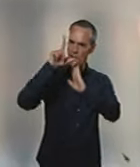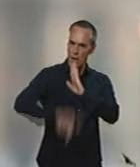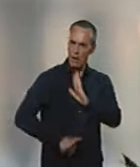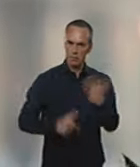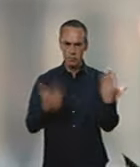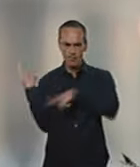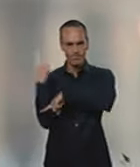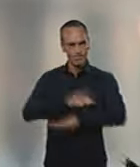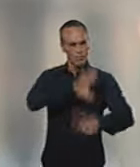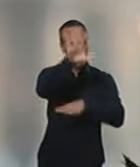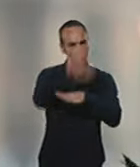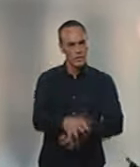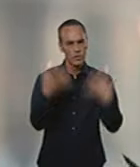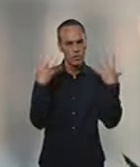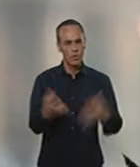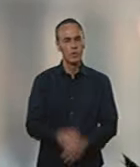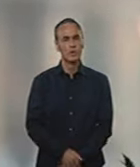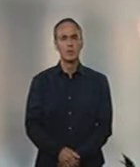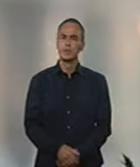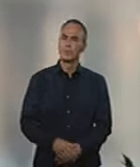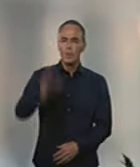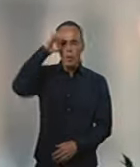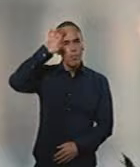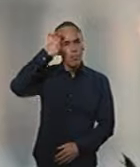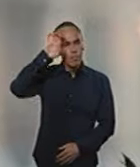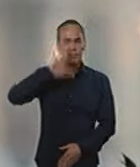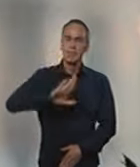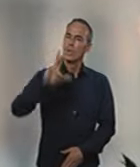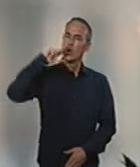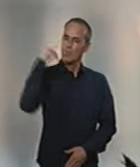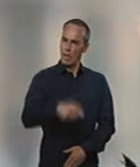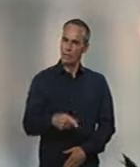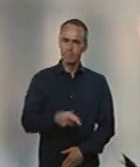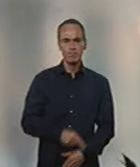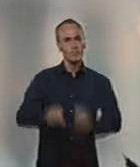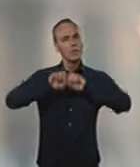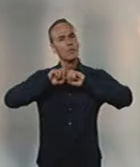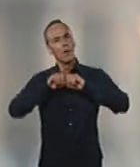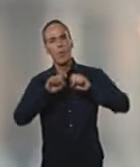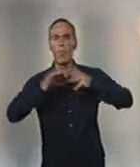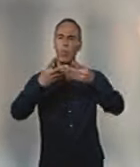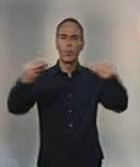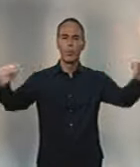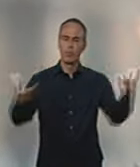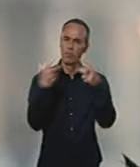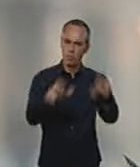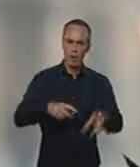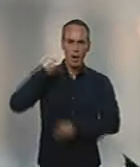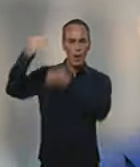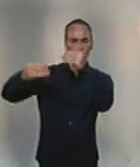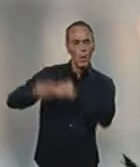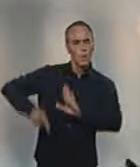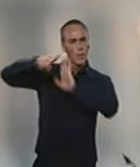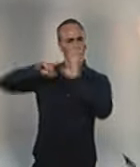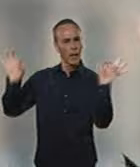protéger il y a un humanisme européen que nous ne voulons pas laisser diluer dans un monde sans